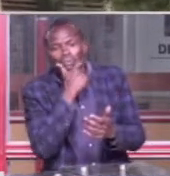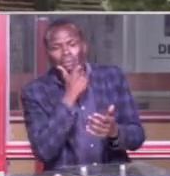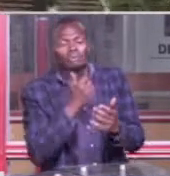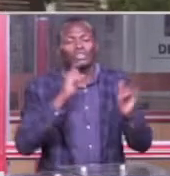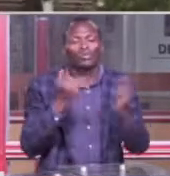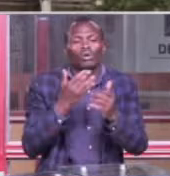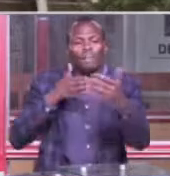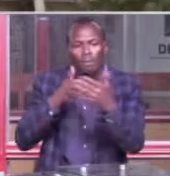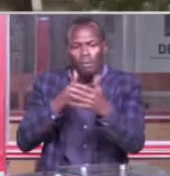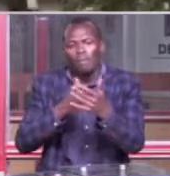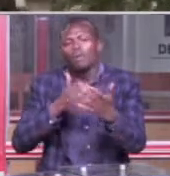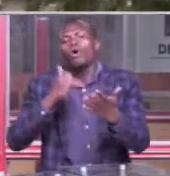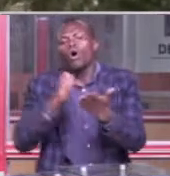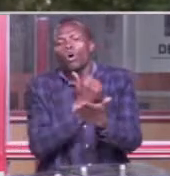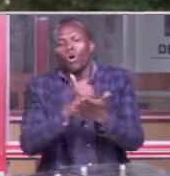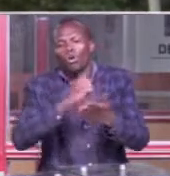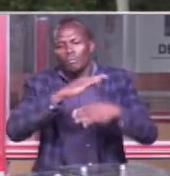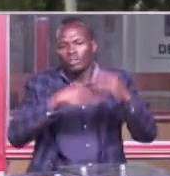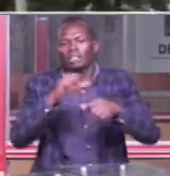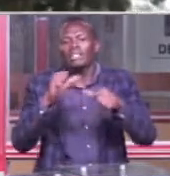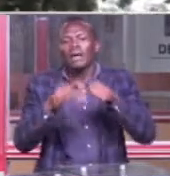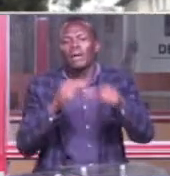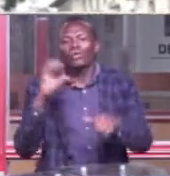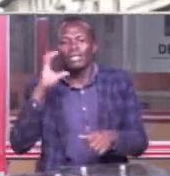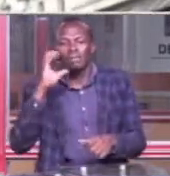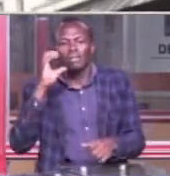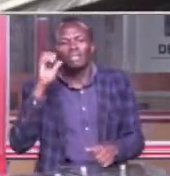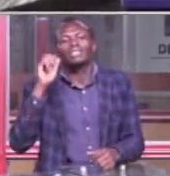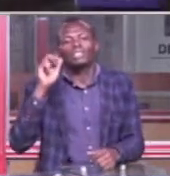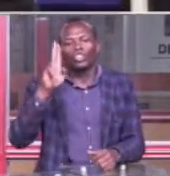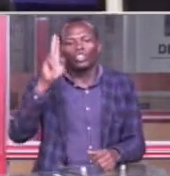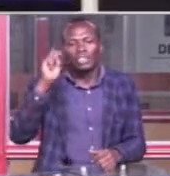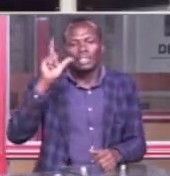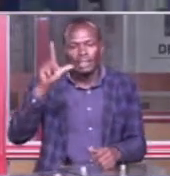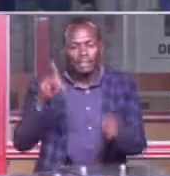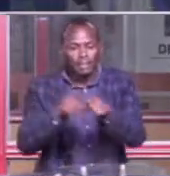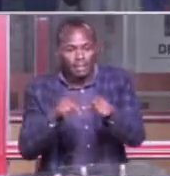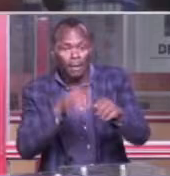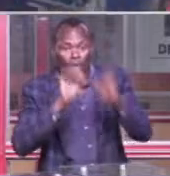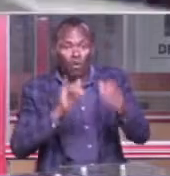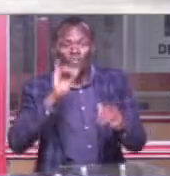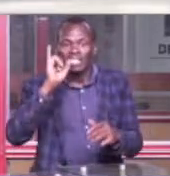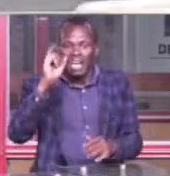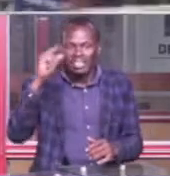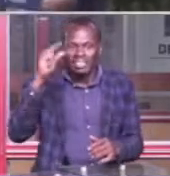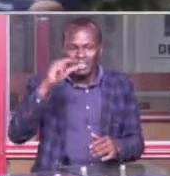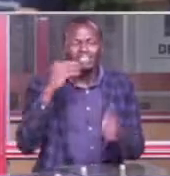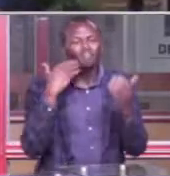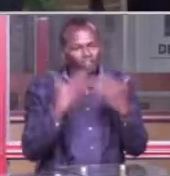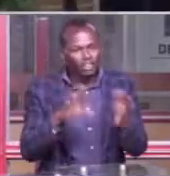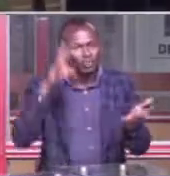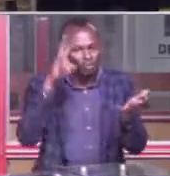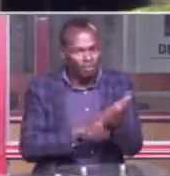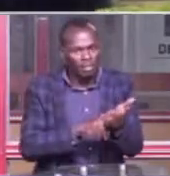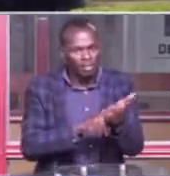eggwanga okufiirwa ensimbi. Era yafeesi ya kalisoliso wa gavumenti ekakasizza nti okwemulugunya kuno ekufunye.